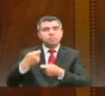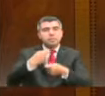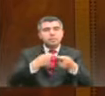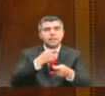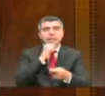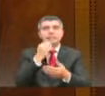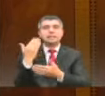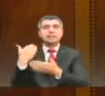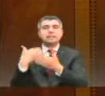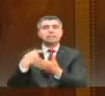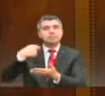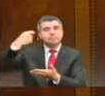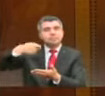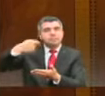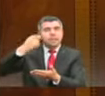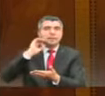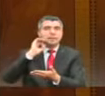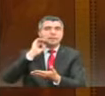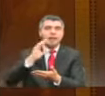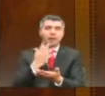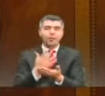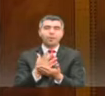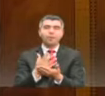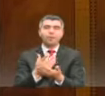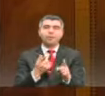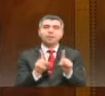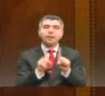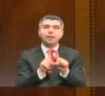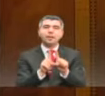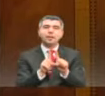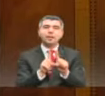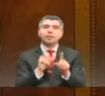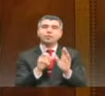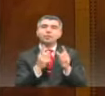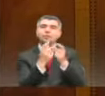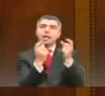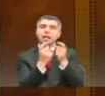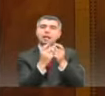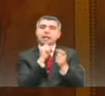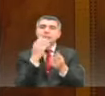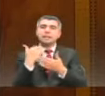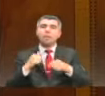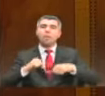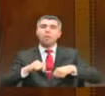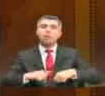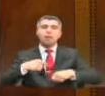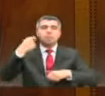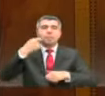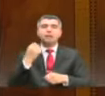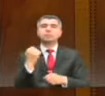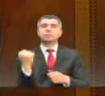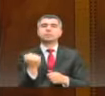العمومية عبر إخراج القانون المتعلق بمنظومة الحكامة والمراقبة المالية للدولة